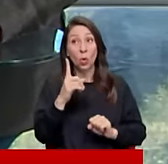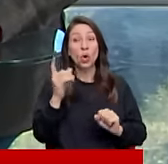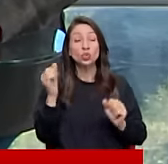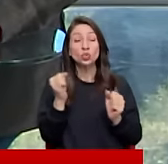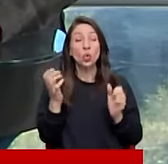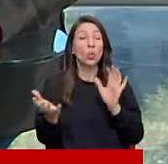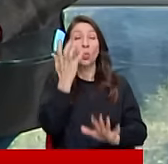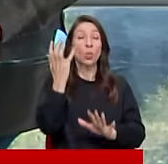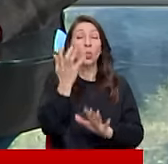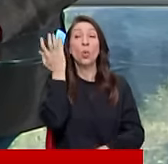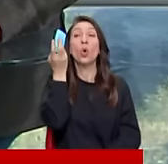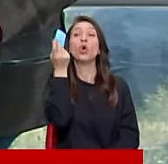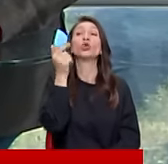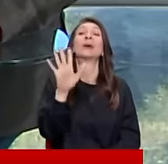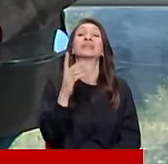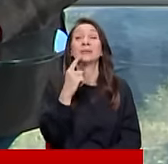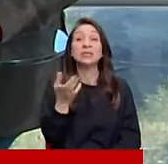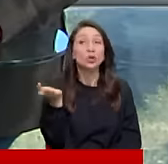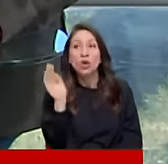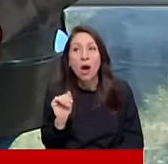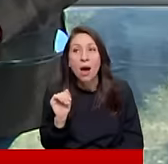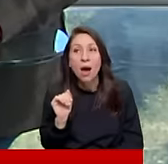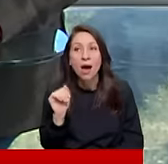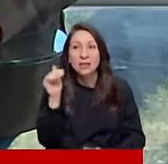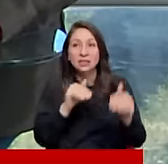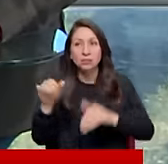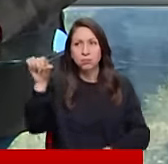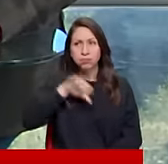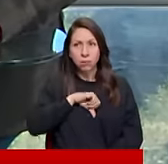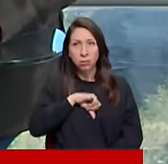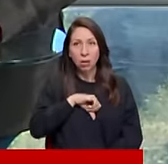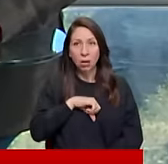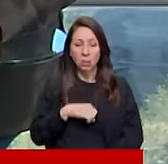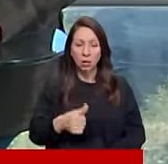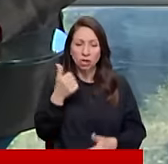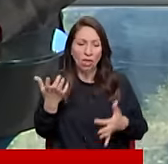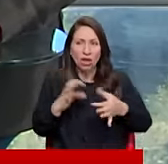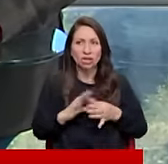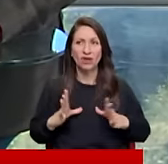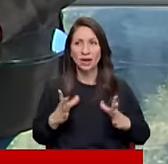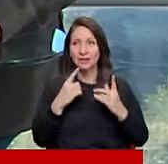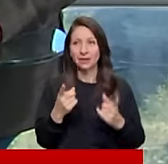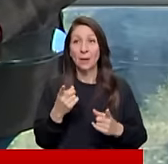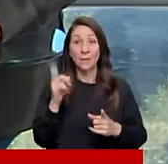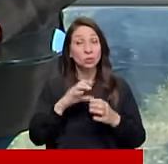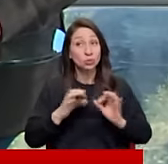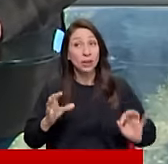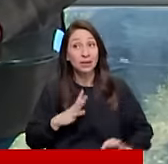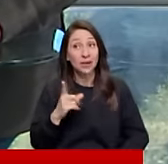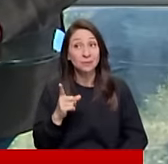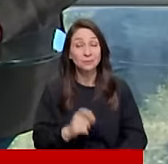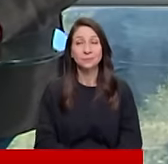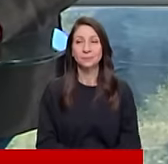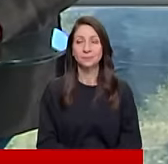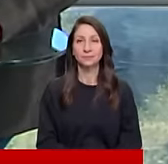ayazı da unutmaz demişti. Sonra seçim ilgisi başkanla ne ilgisi var dedi. Başka cümleleri de var.